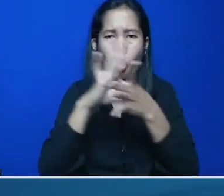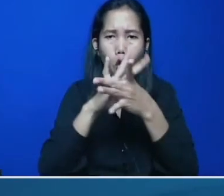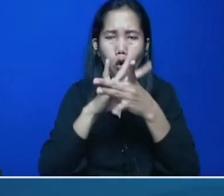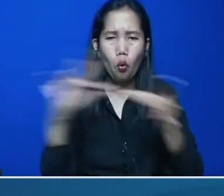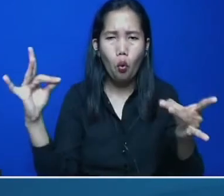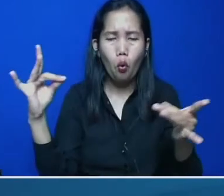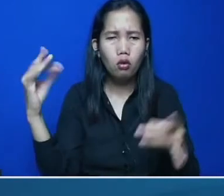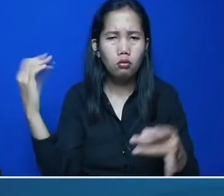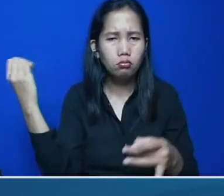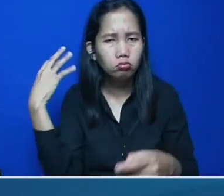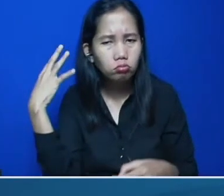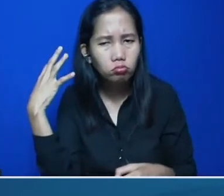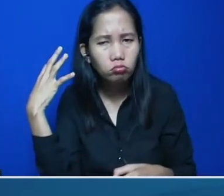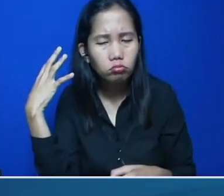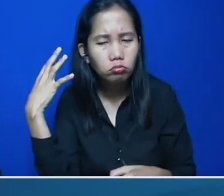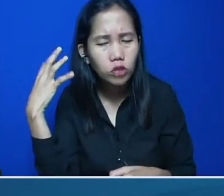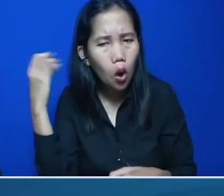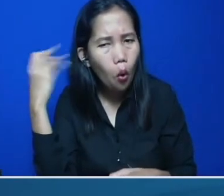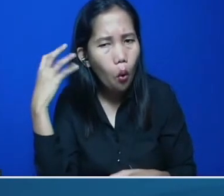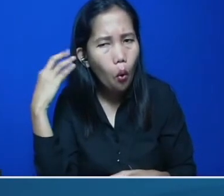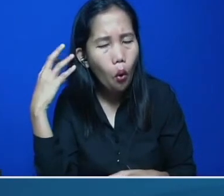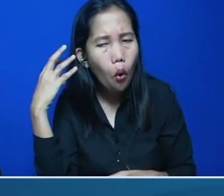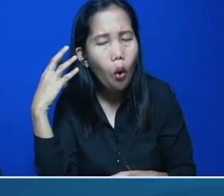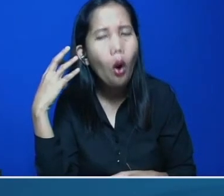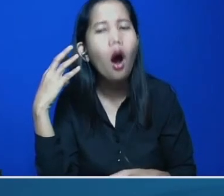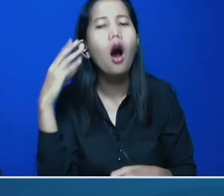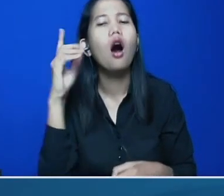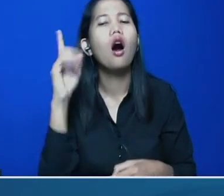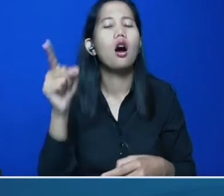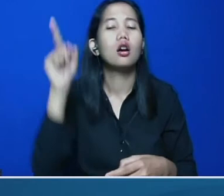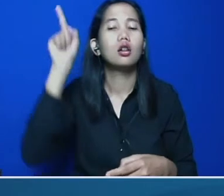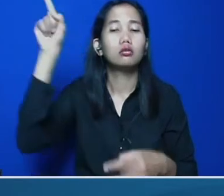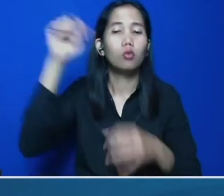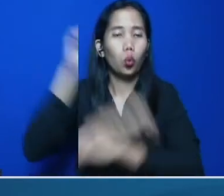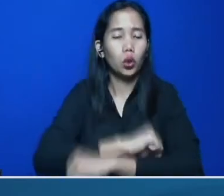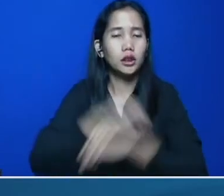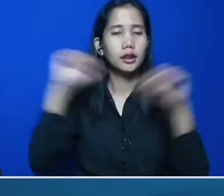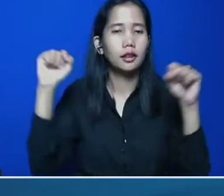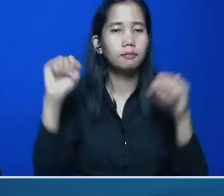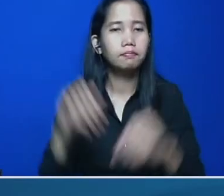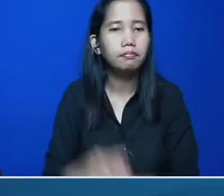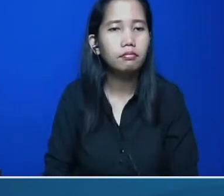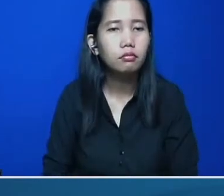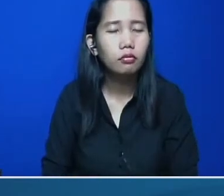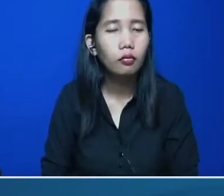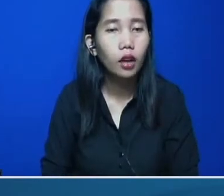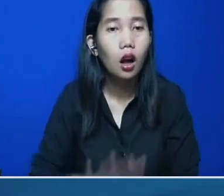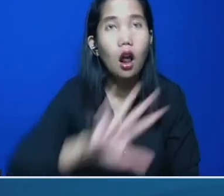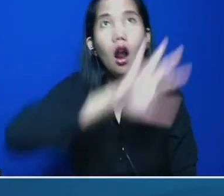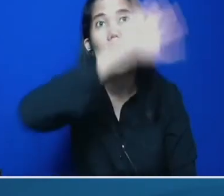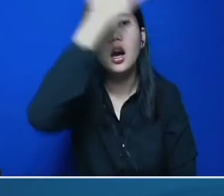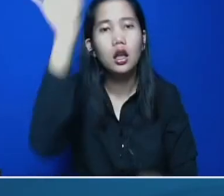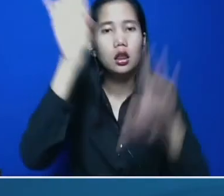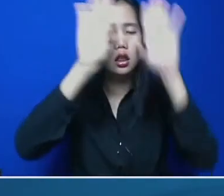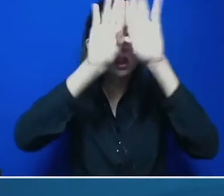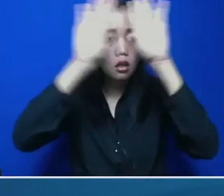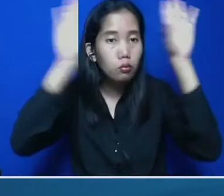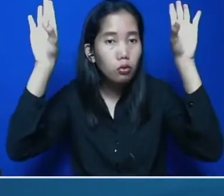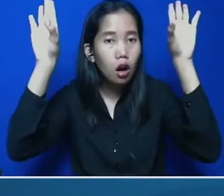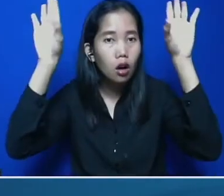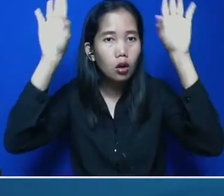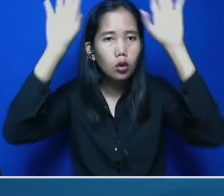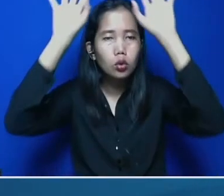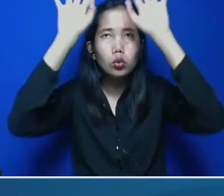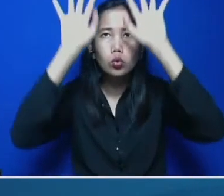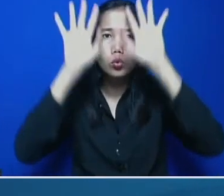dikuasai oleh kuasa ilahi tampak olehnya langit terbuka dan